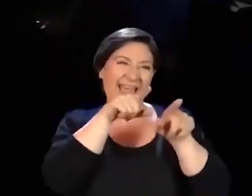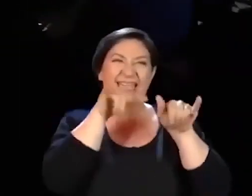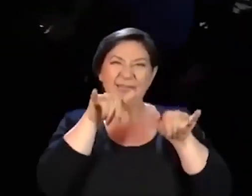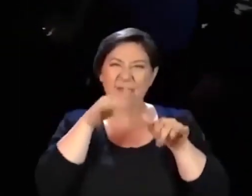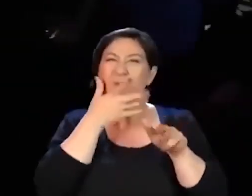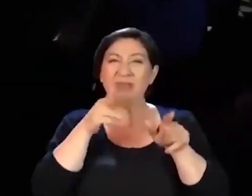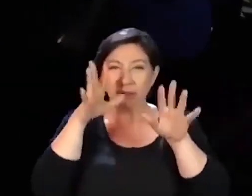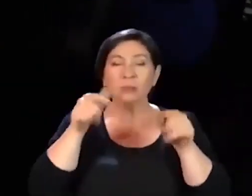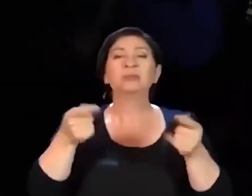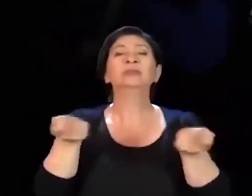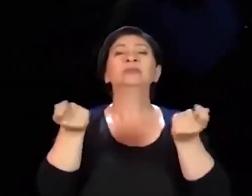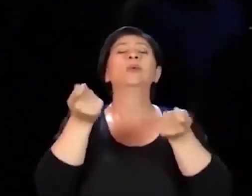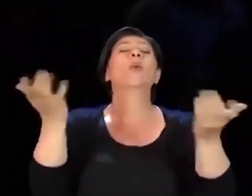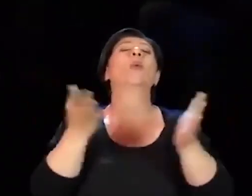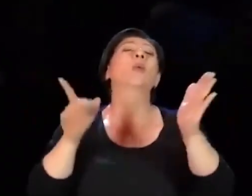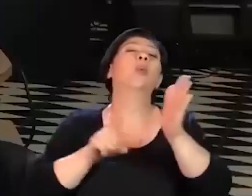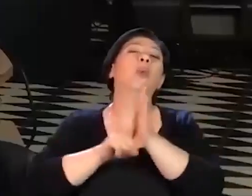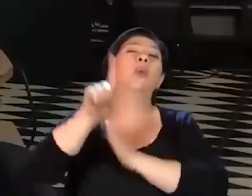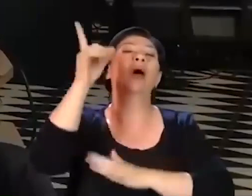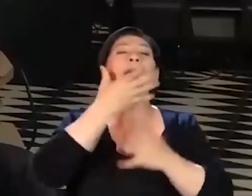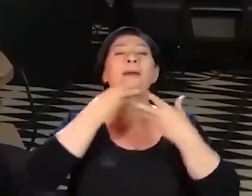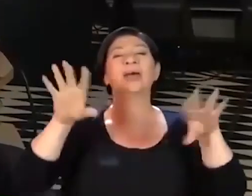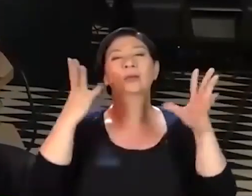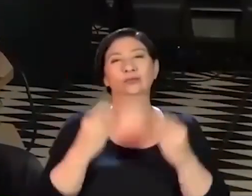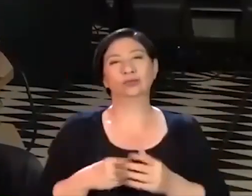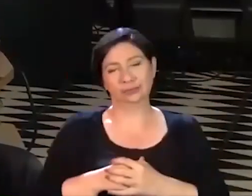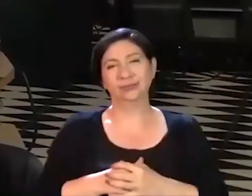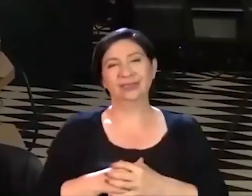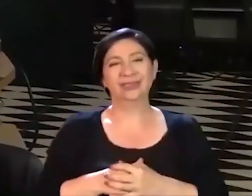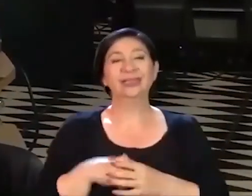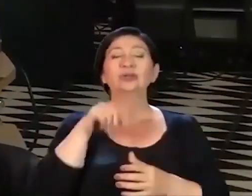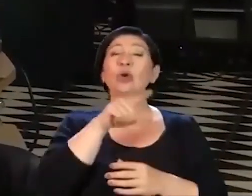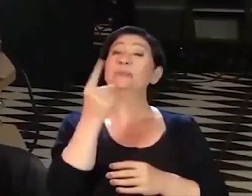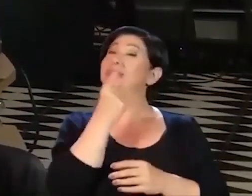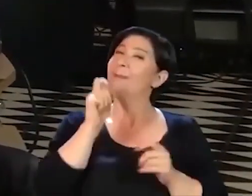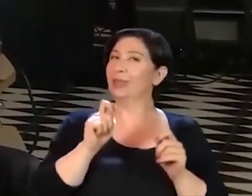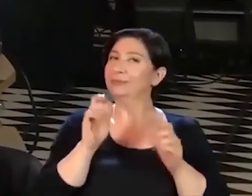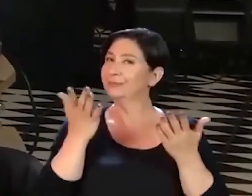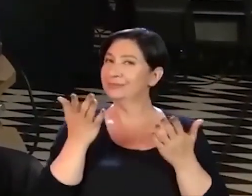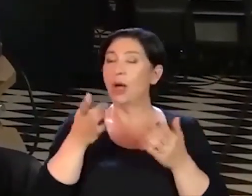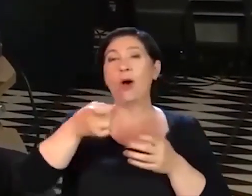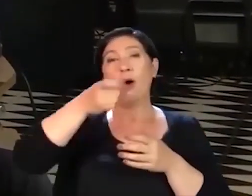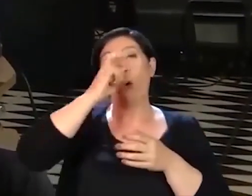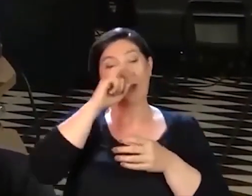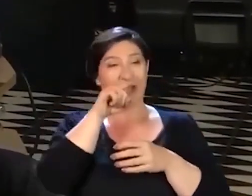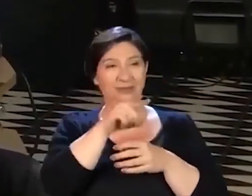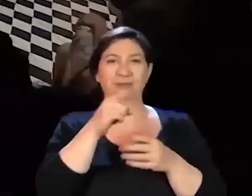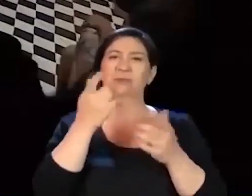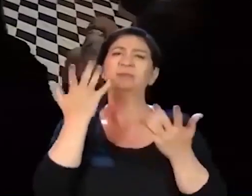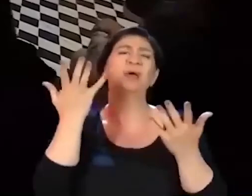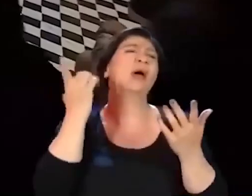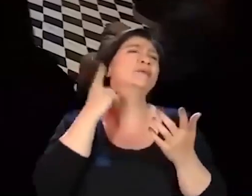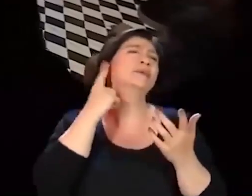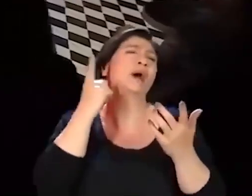alsa biz bu işi kapatmıştık rahat rahat, emekli olmuştuk vallahi. Şöyle bir şey yapalım o zaman. Okan Bayülgen zaten